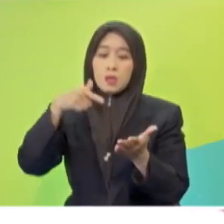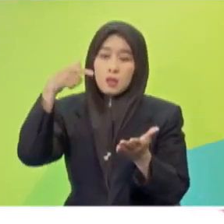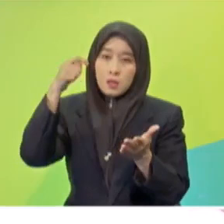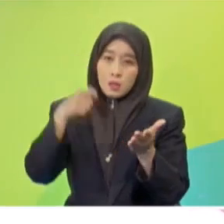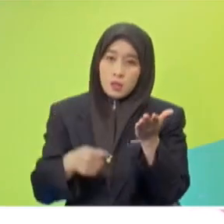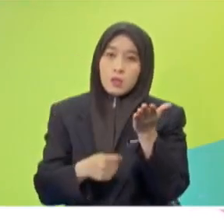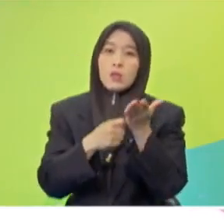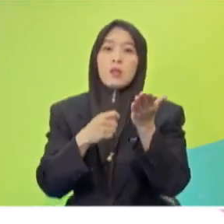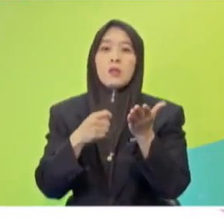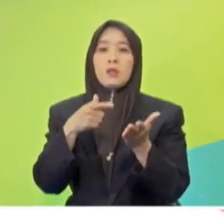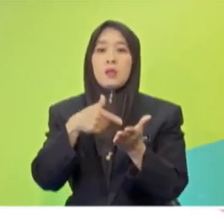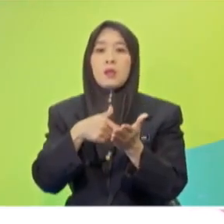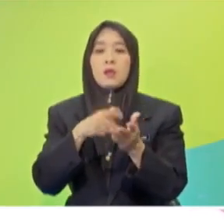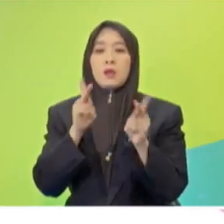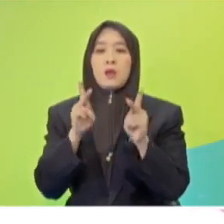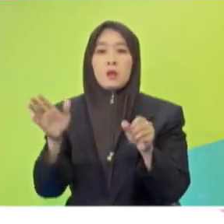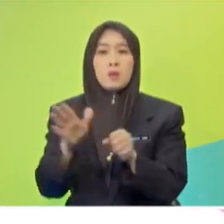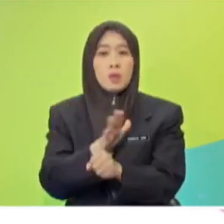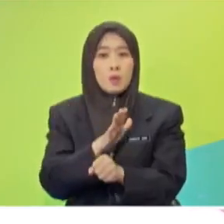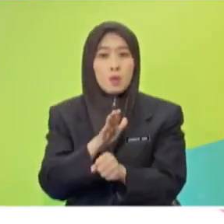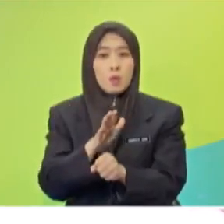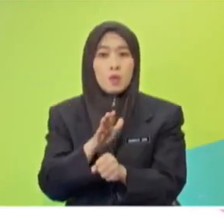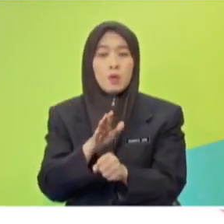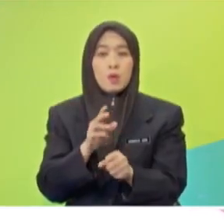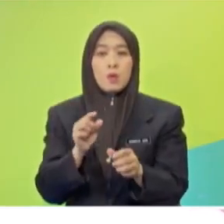lah kalau penuh yang bisa